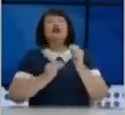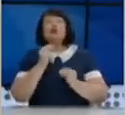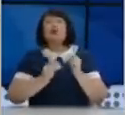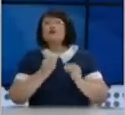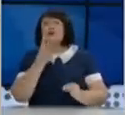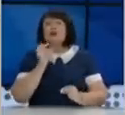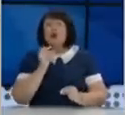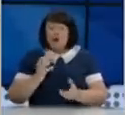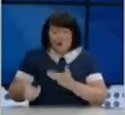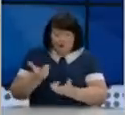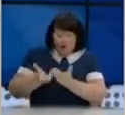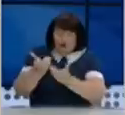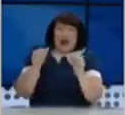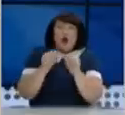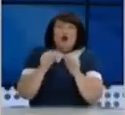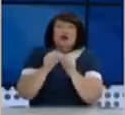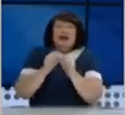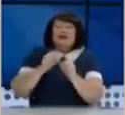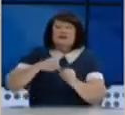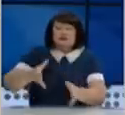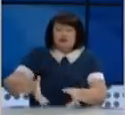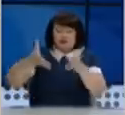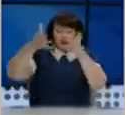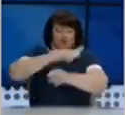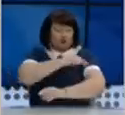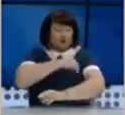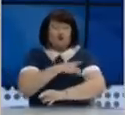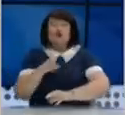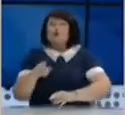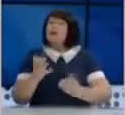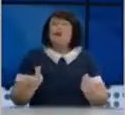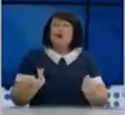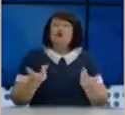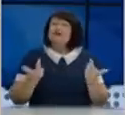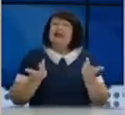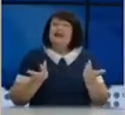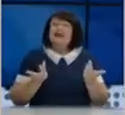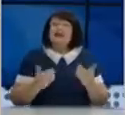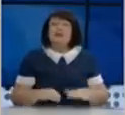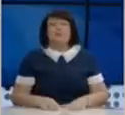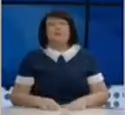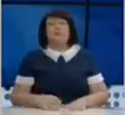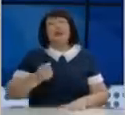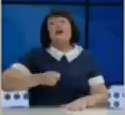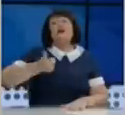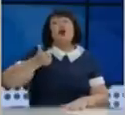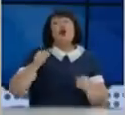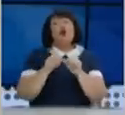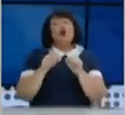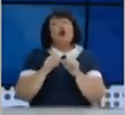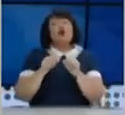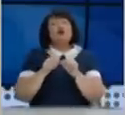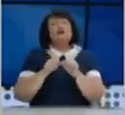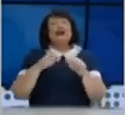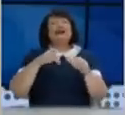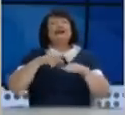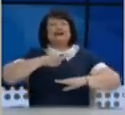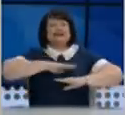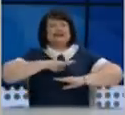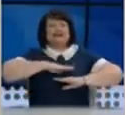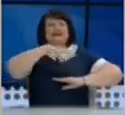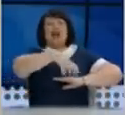κατάφερε να φτάσει η φωτιά κοντά στο νοσοκομείο της Αλεξανδρούπολης. Πυρκαγιά στη Μαγνησία μπήκε μέσα σε στρατιωτικές εγκαταστάσεις